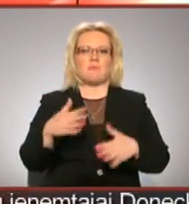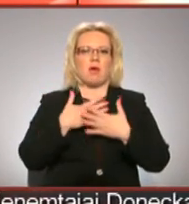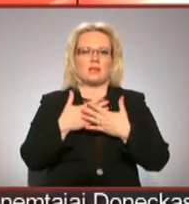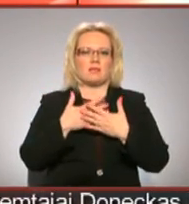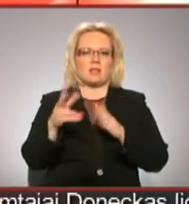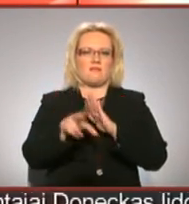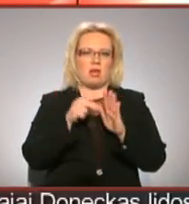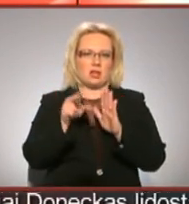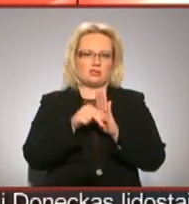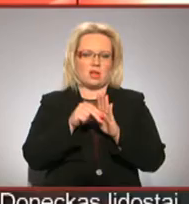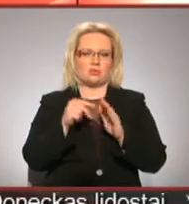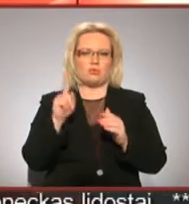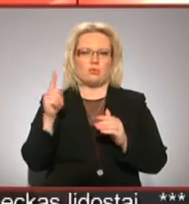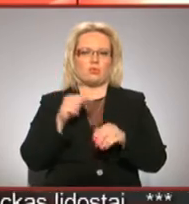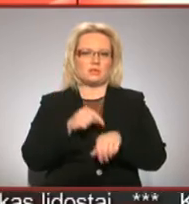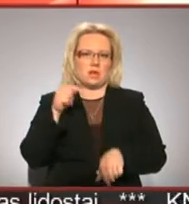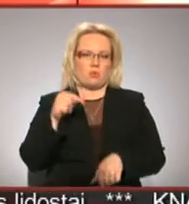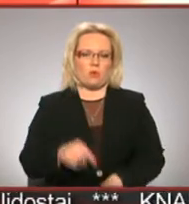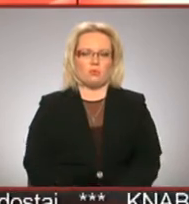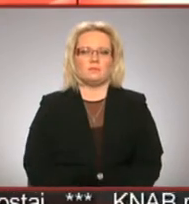zemo aktivitāti vēlēšanās un noskaņojumu.